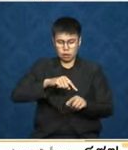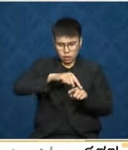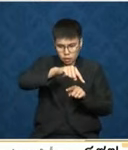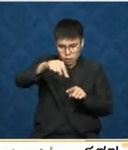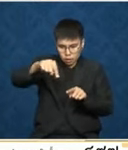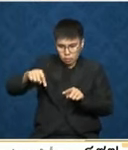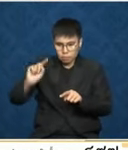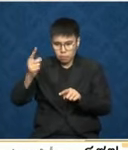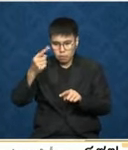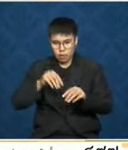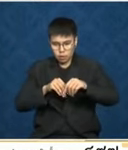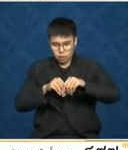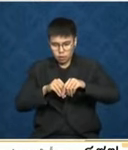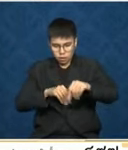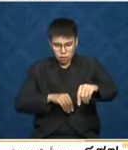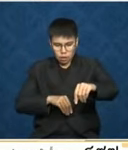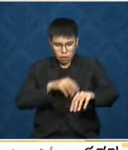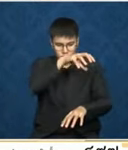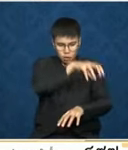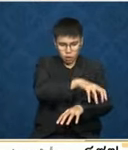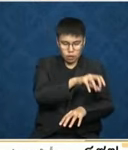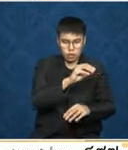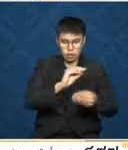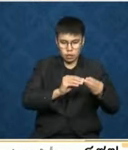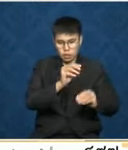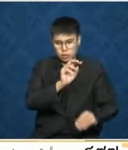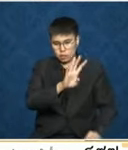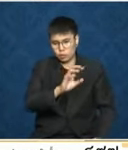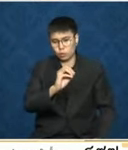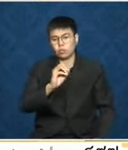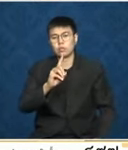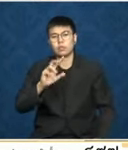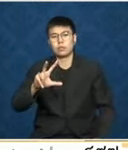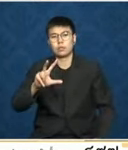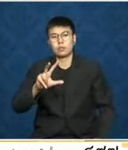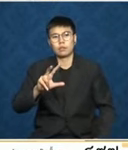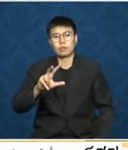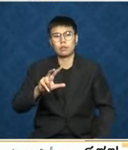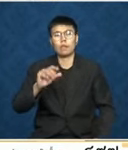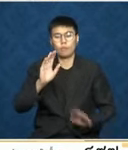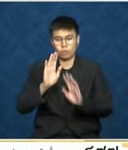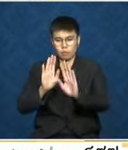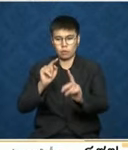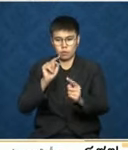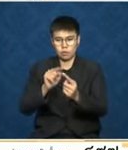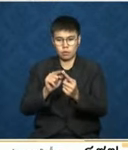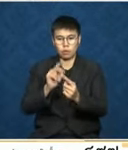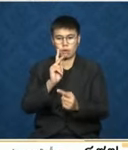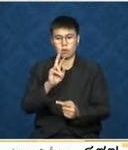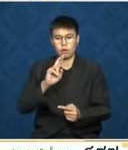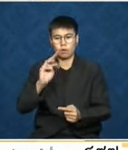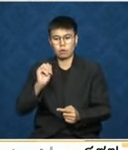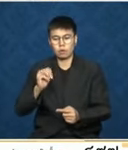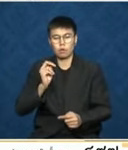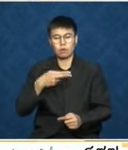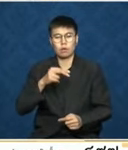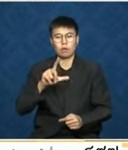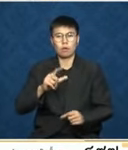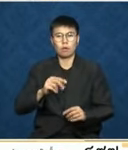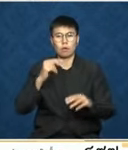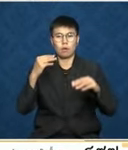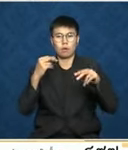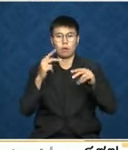ที่ 22ของถนนทางหลวงแผ่นดินหมายเลข 4013นครศรีปากพพนังฝากถึงกรมทางหลวงกระทรวงคมนาคม